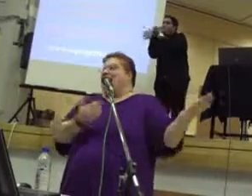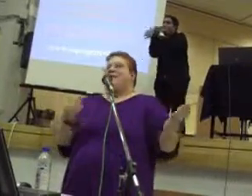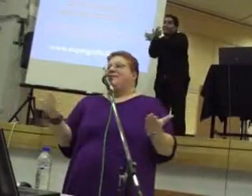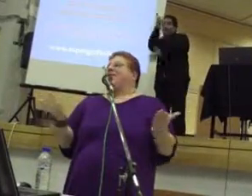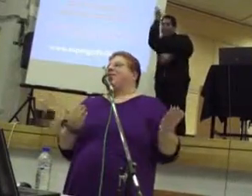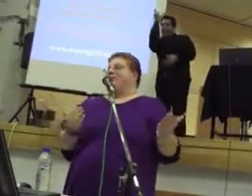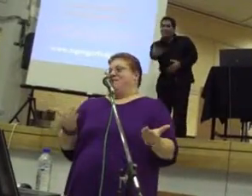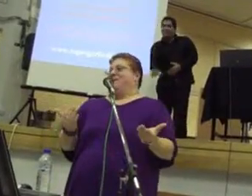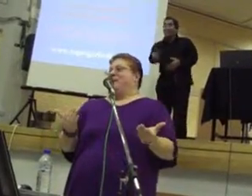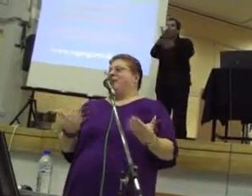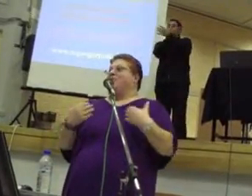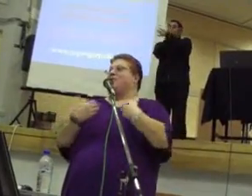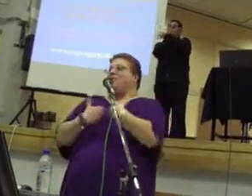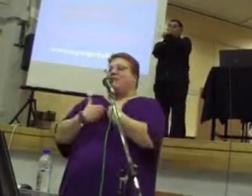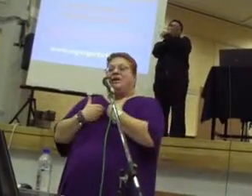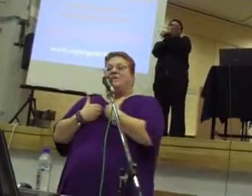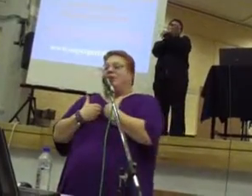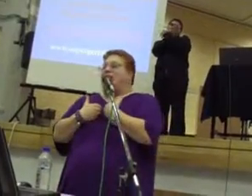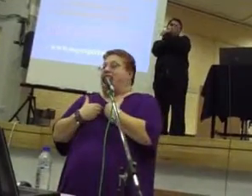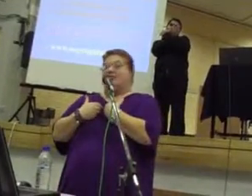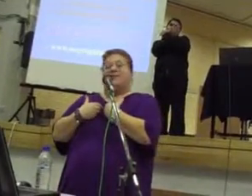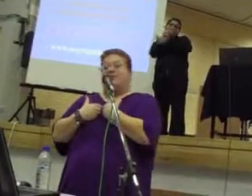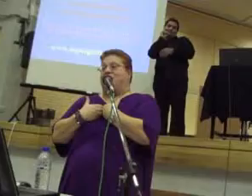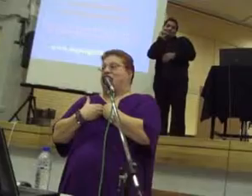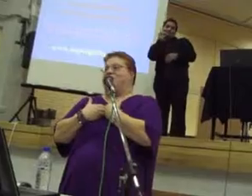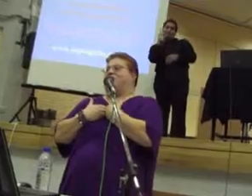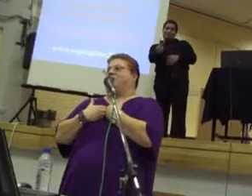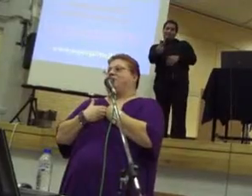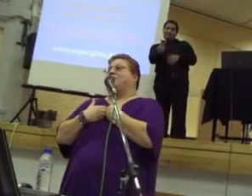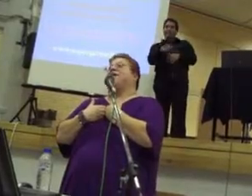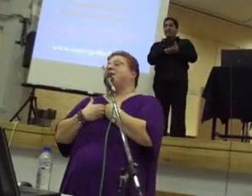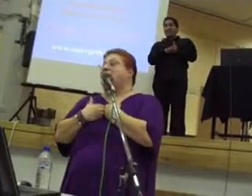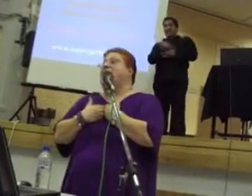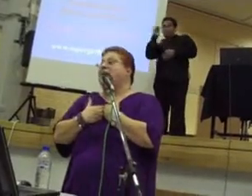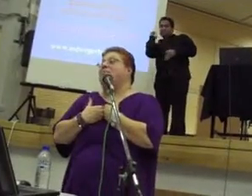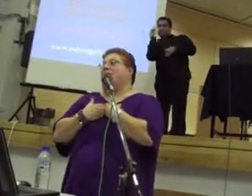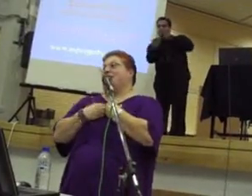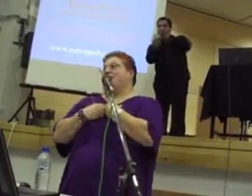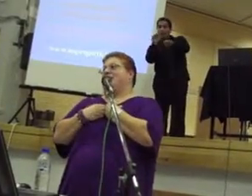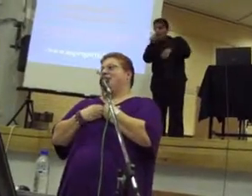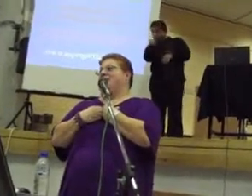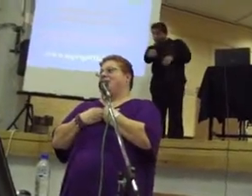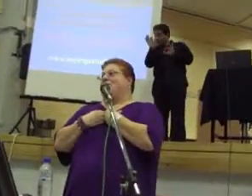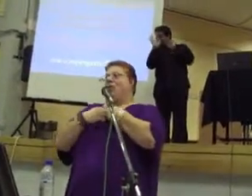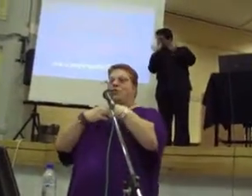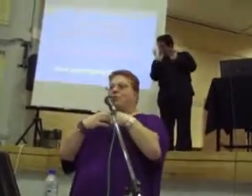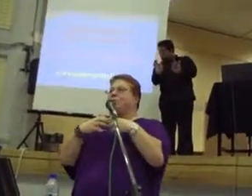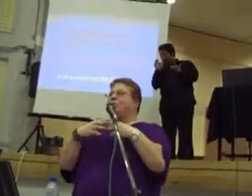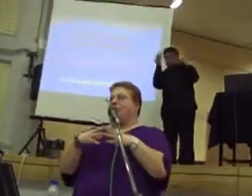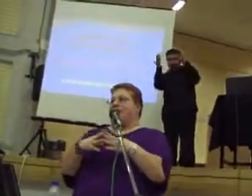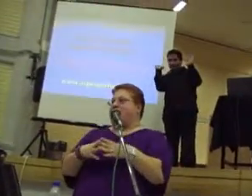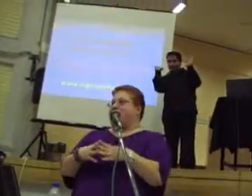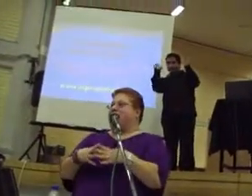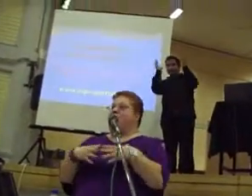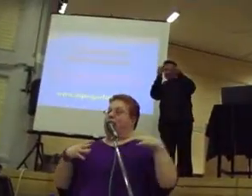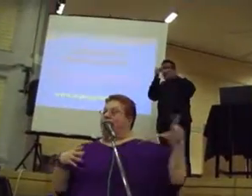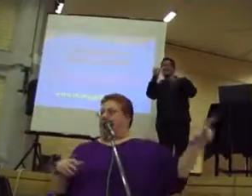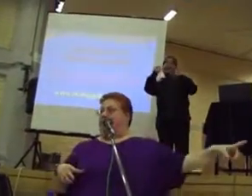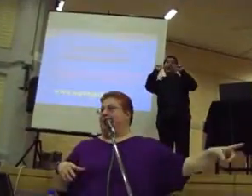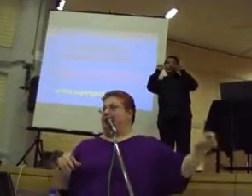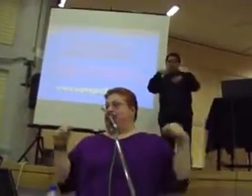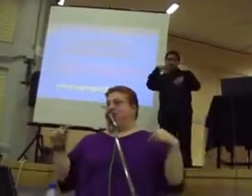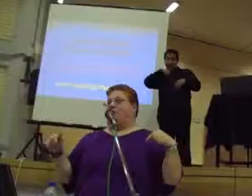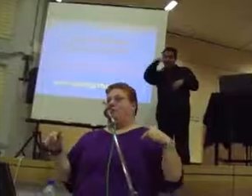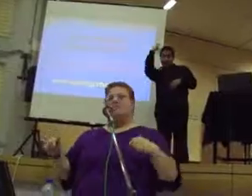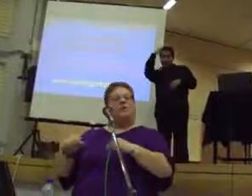Αλλά αυτή είναι η διαφορά. Γι' αυτό και με ρωτάνε πάρα πολύ, είσαι σίγουρη ότι είσαι αυτιστική? Ναι, είμαι. Ο τρόπος σκέψης